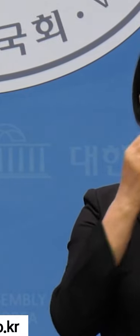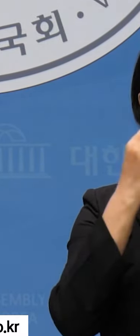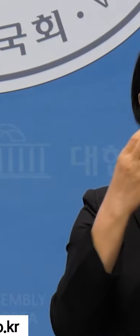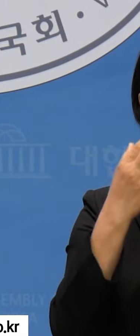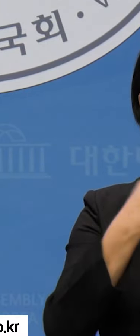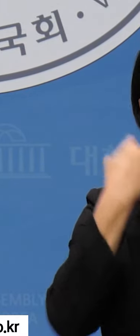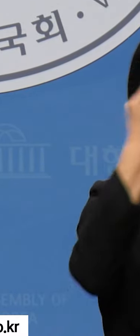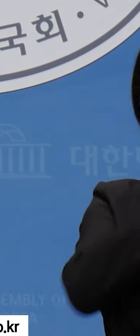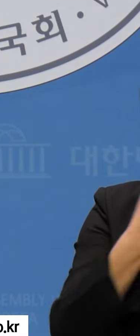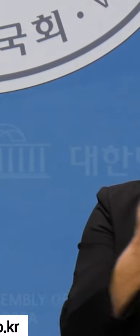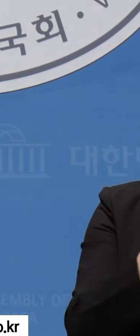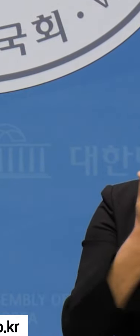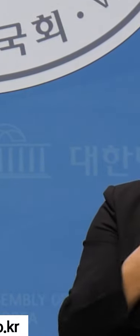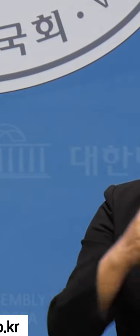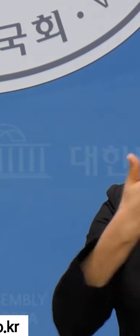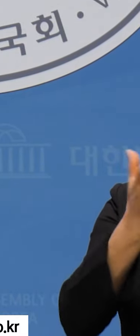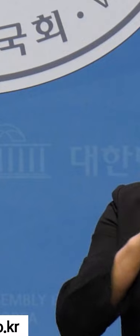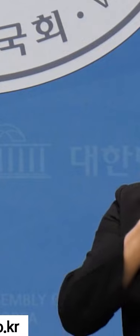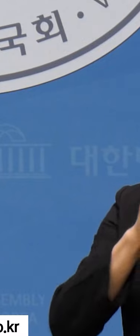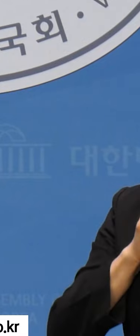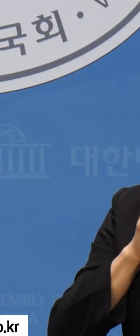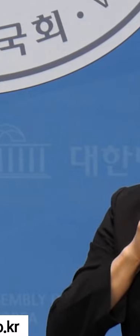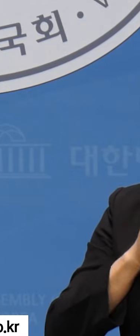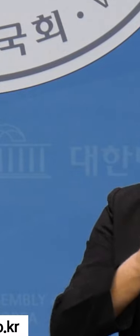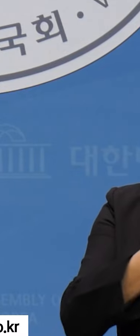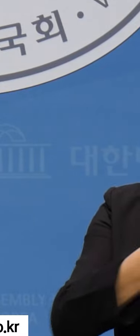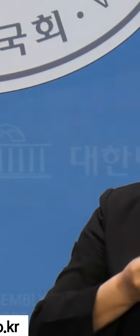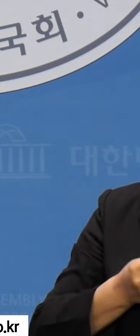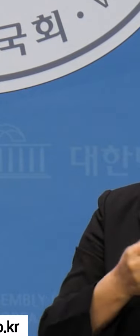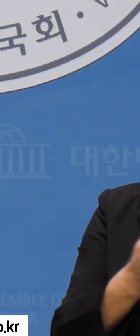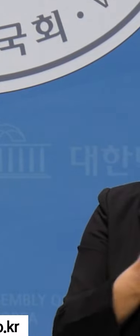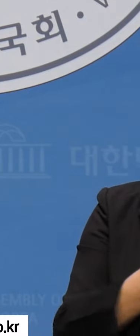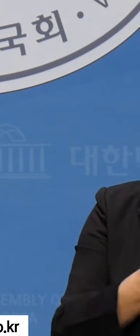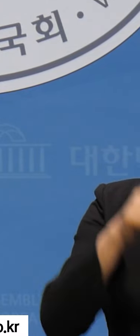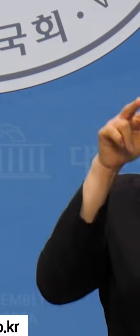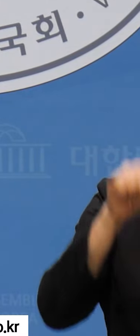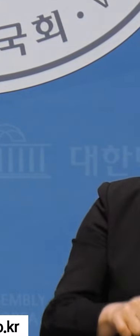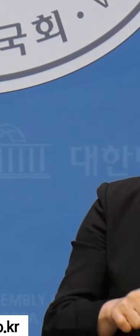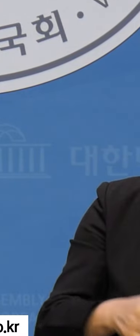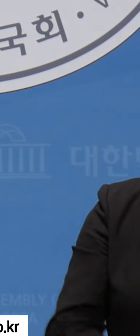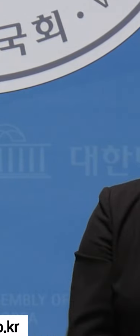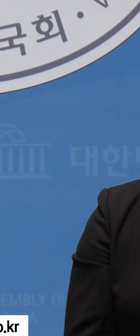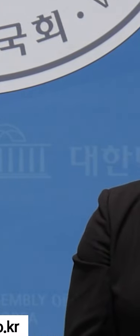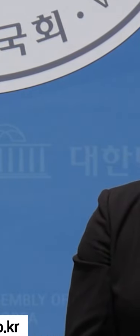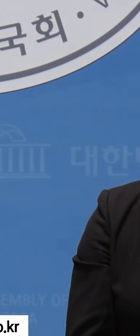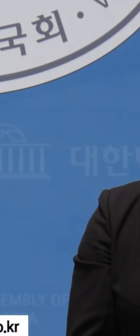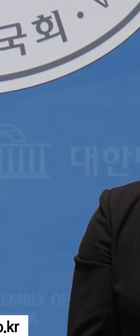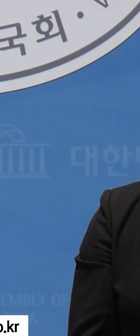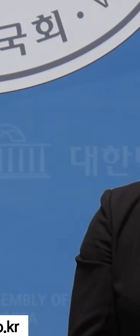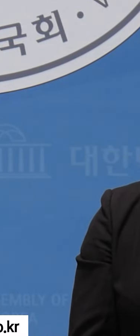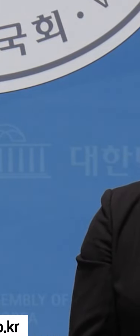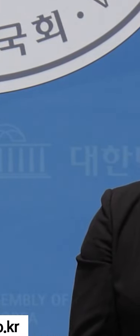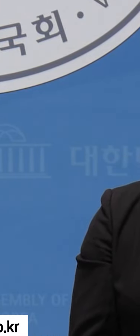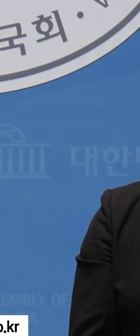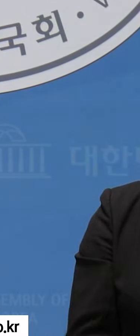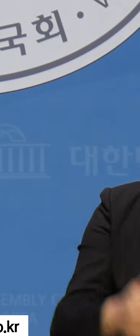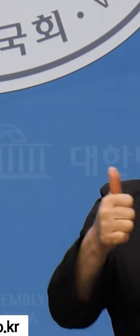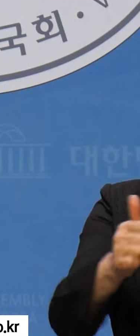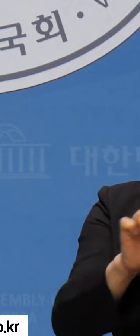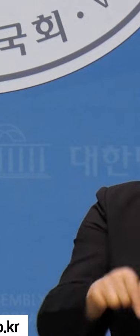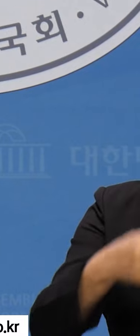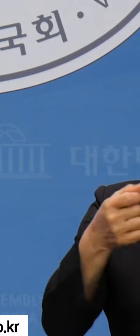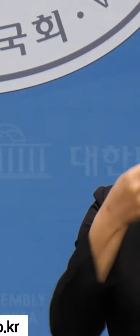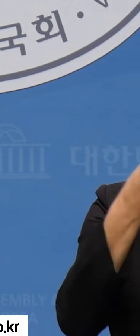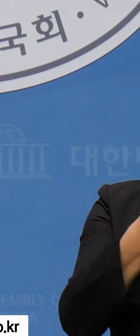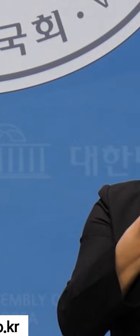신인으로 당에 부름을 받아 인재 영입이 된지 2주밖에 되지 않았습니다 경선에 참여하는